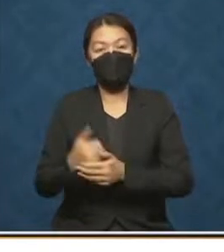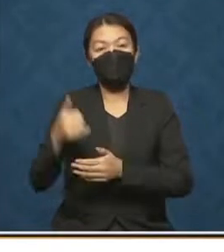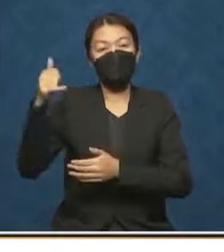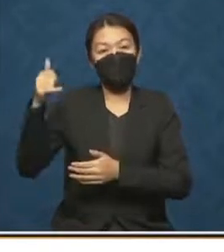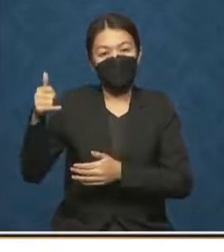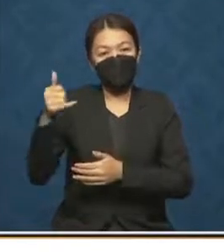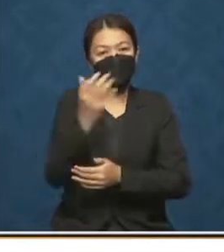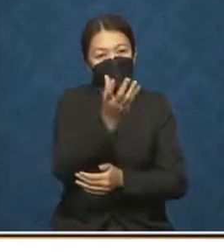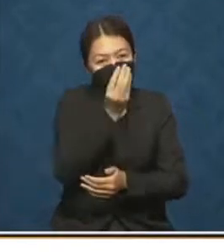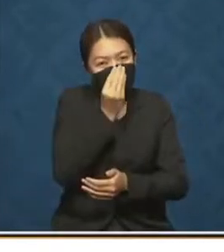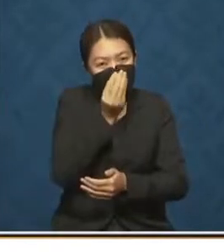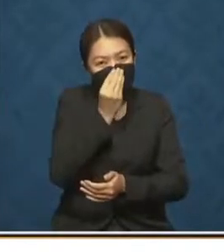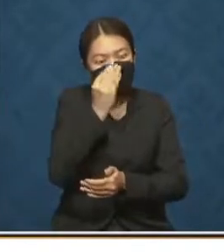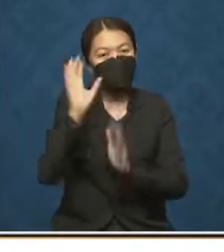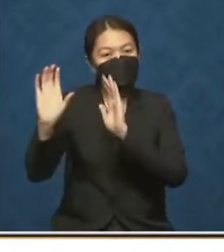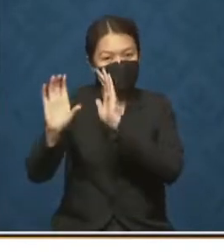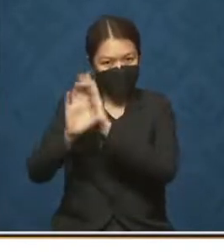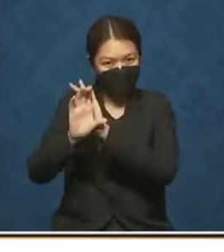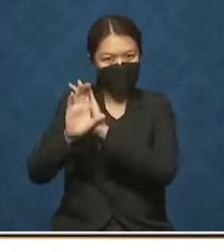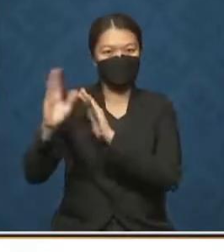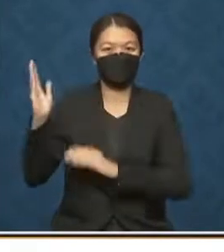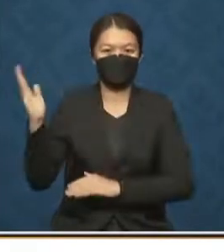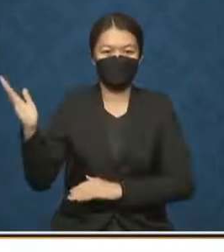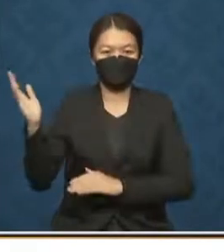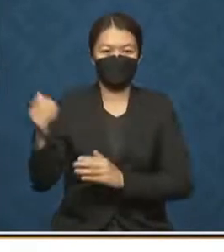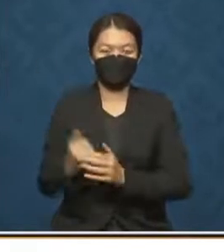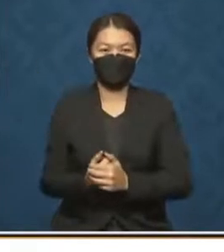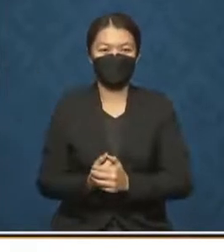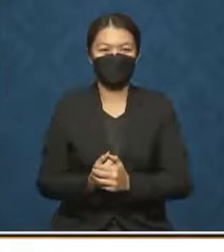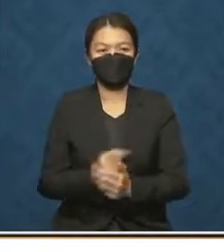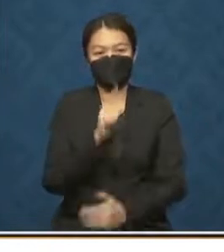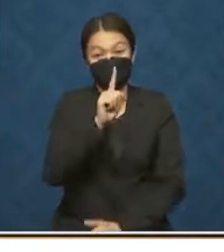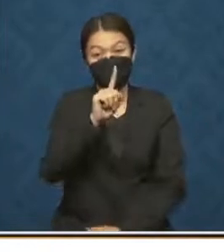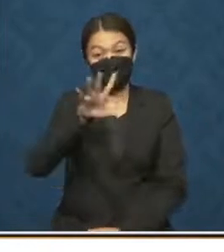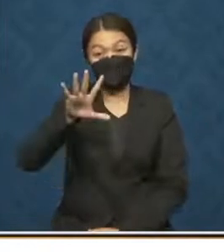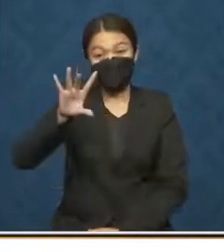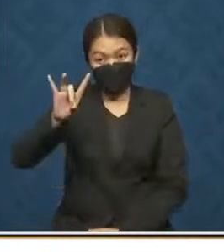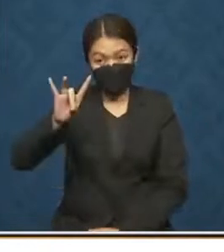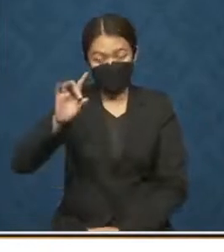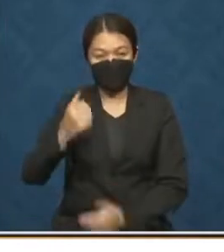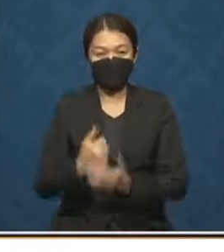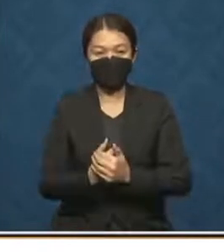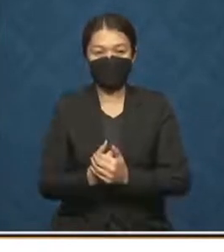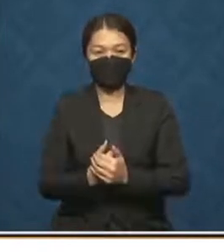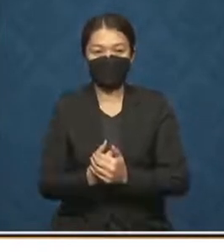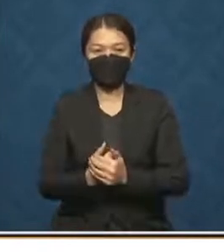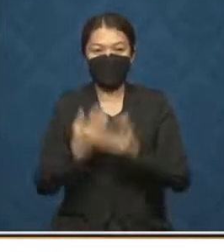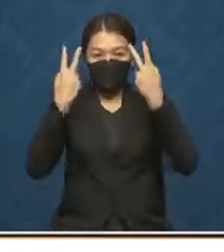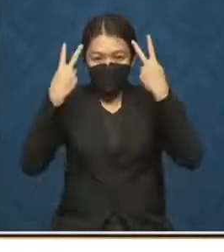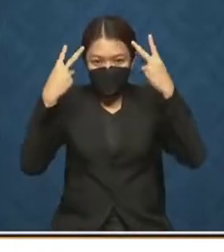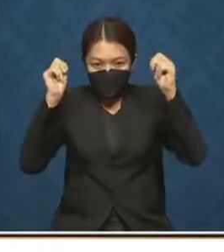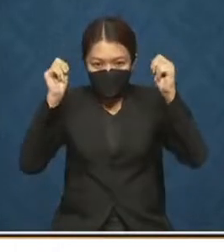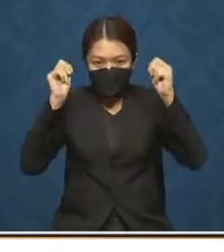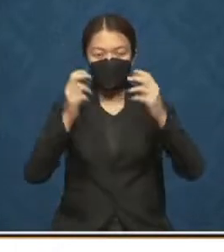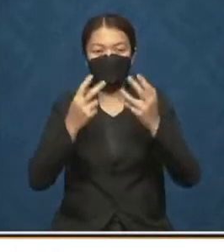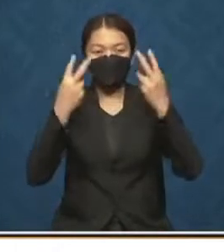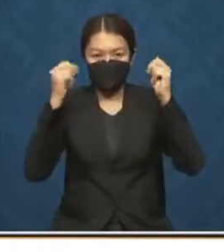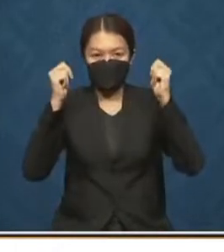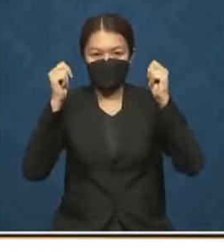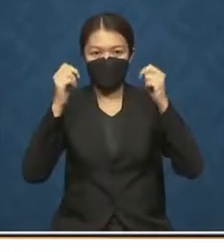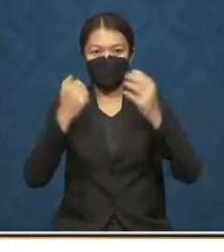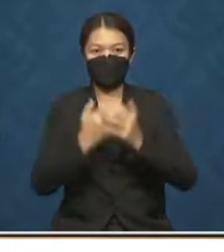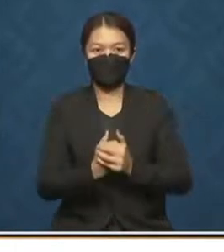จะได้นงฟังไ้ 158 นัวาไ้อย่นี้ครัว่าคนที่เป็ในยกรัตมนตีนี่